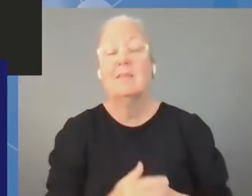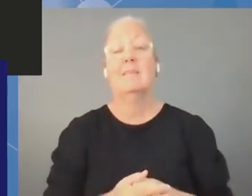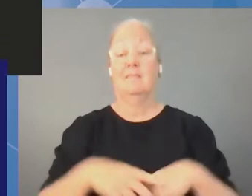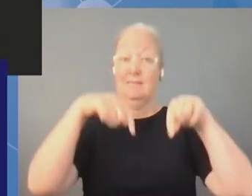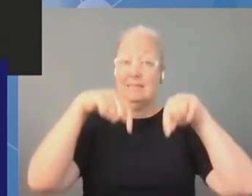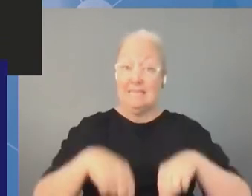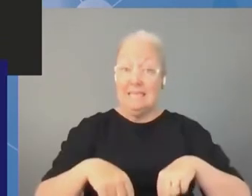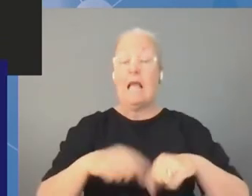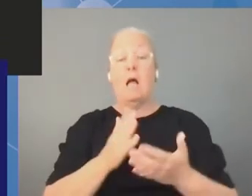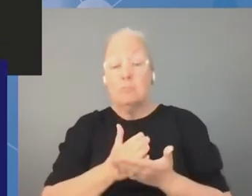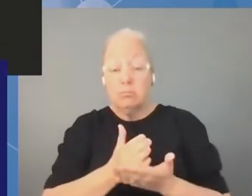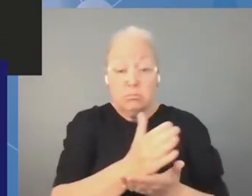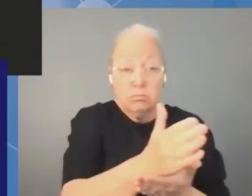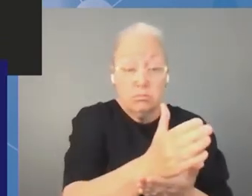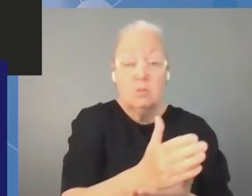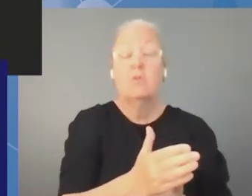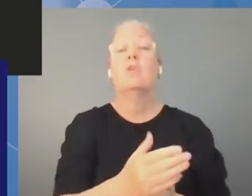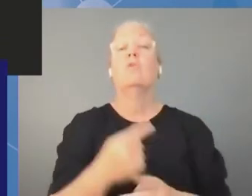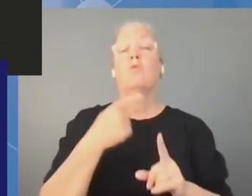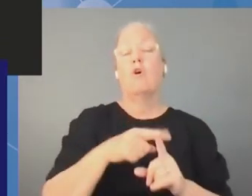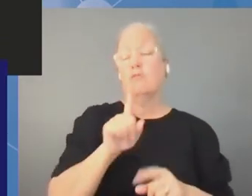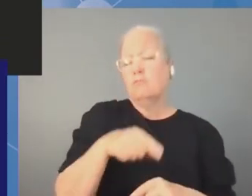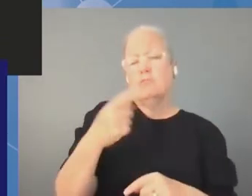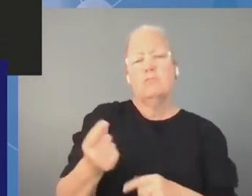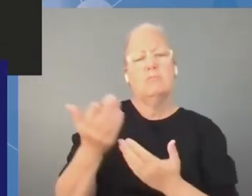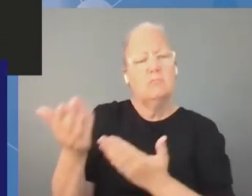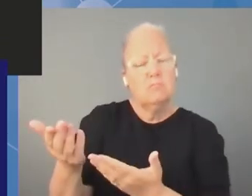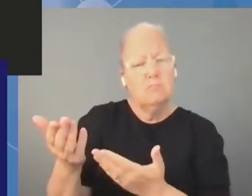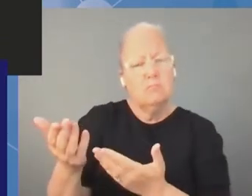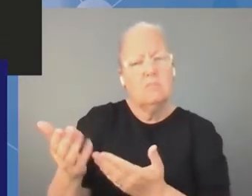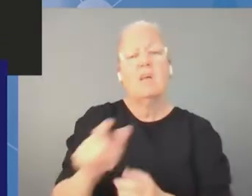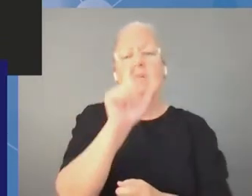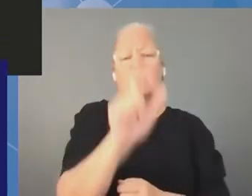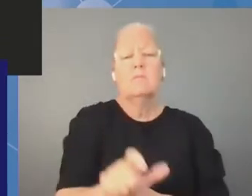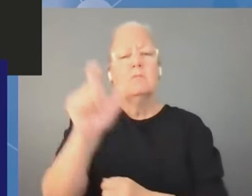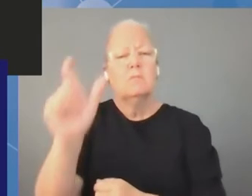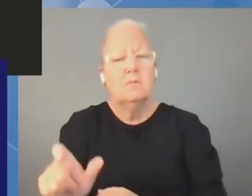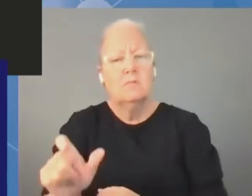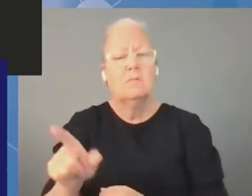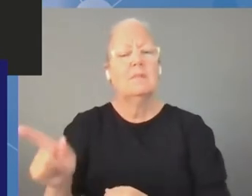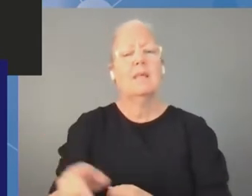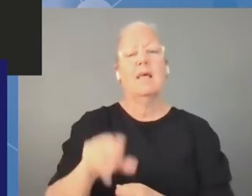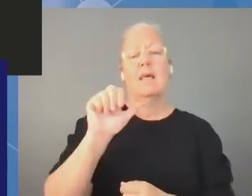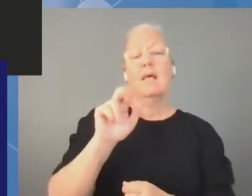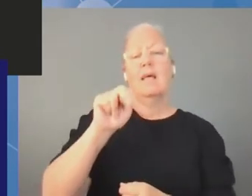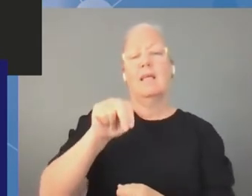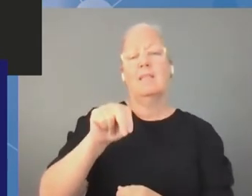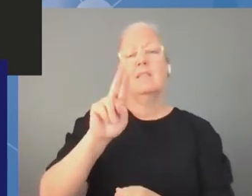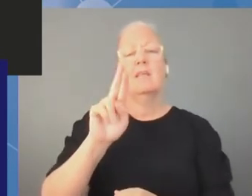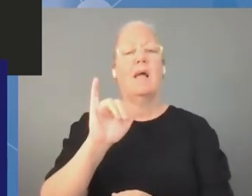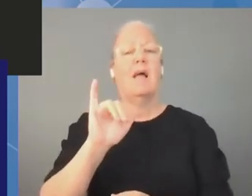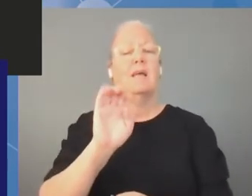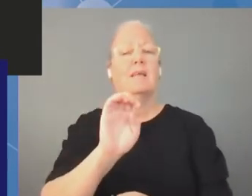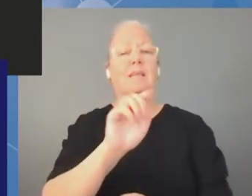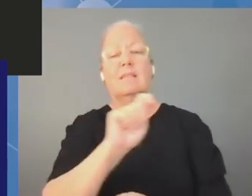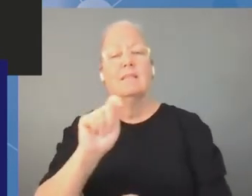关于联合国秘书长提出的全球的使用互联网的公约。我们下